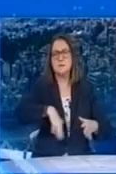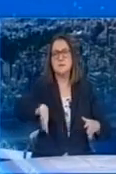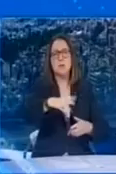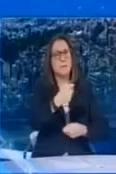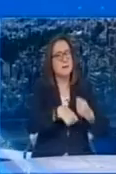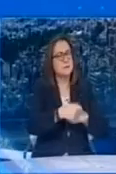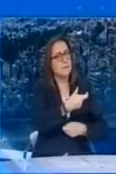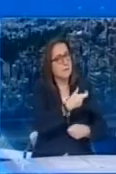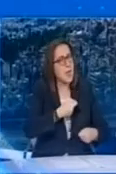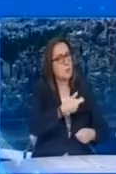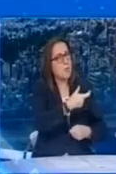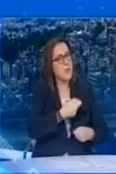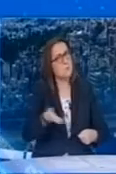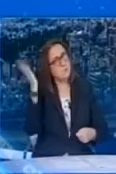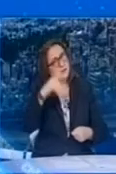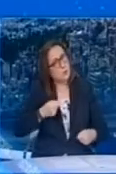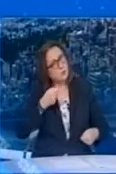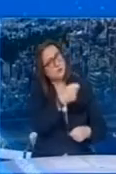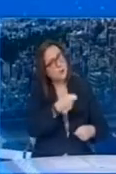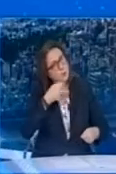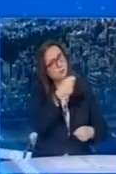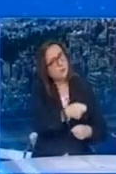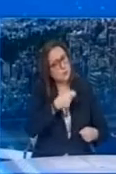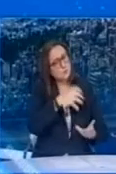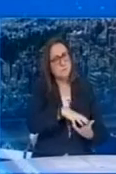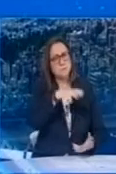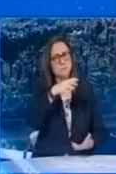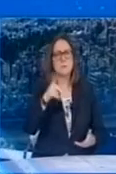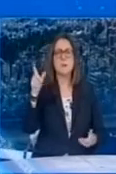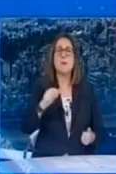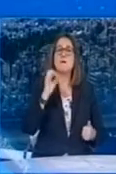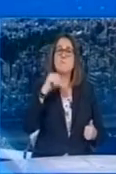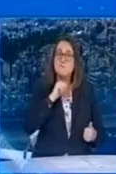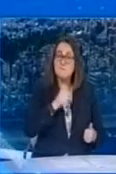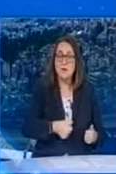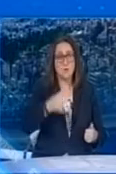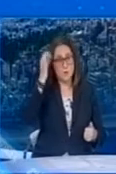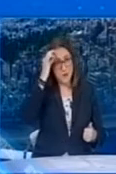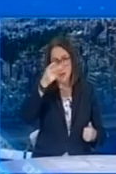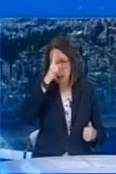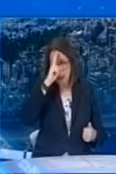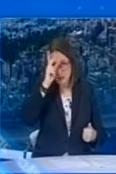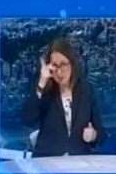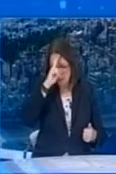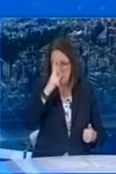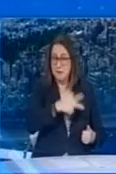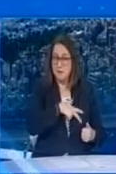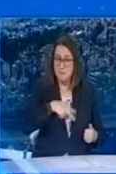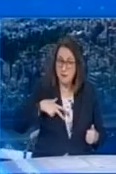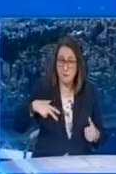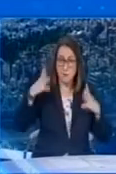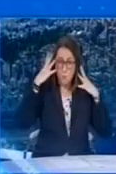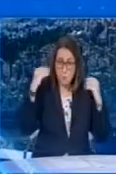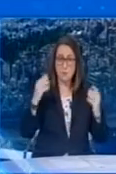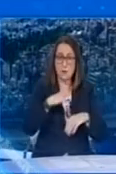ευρωπαϊκές χώρες, της μη επιστρεπτέας δηλαδή, όπως στο Βέλγιο, στη Γαλλία, στη Γερμανία, στη Δανία, στην Ολλανδία,